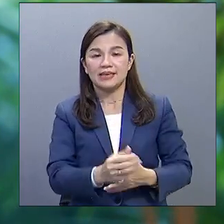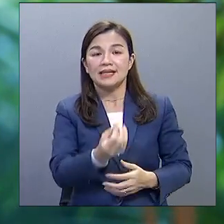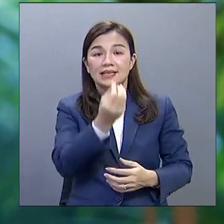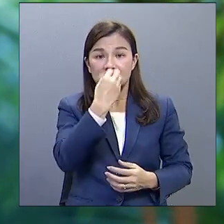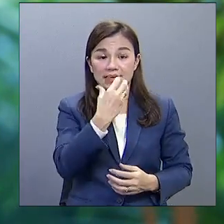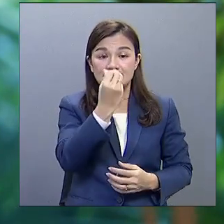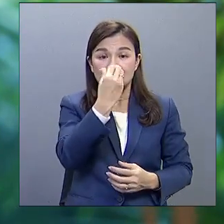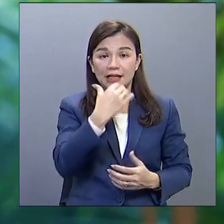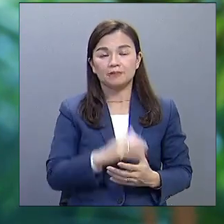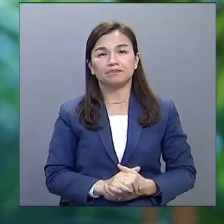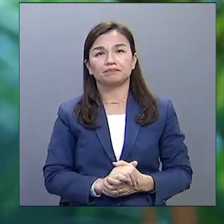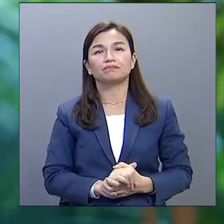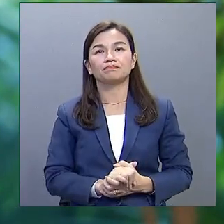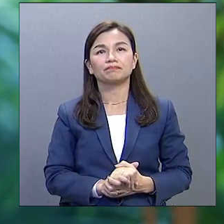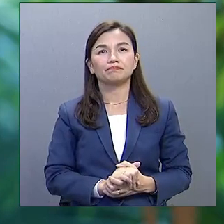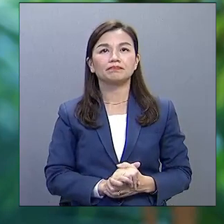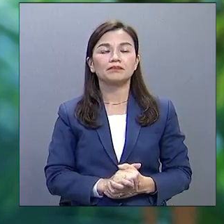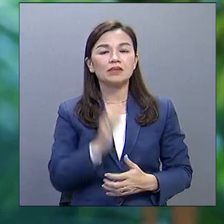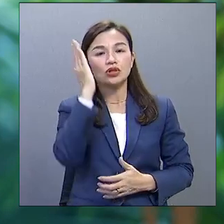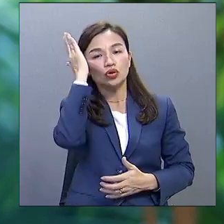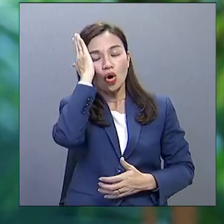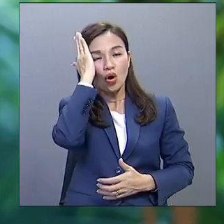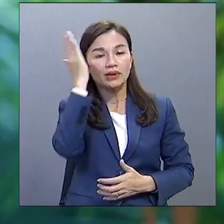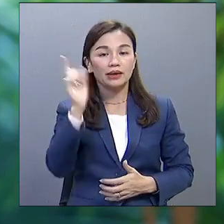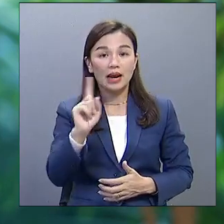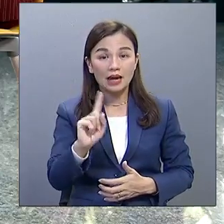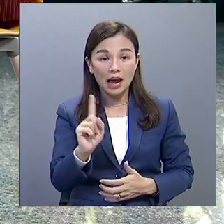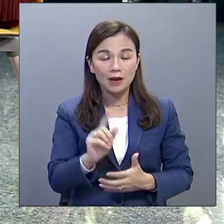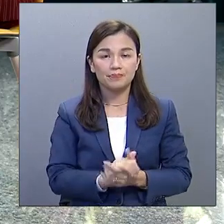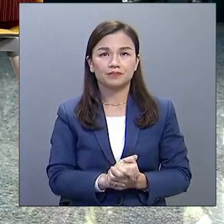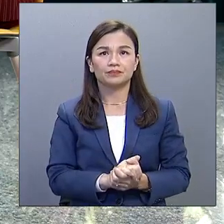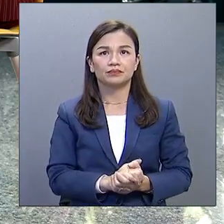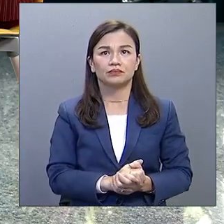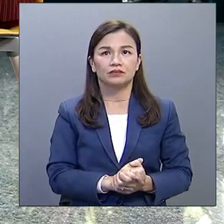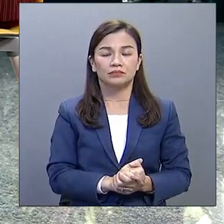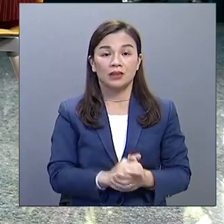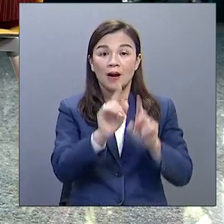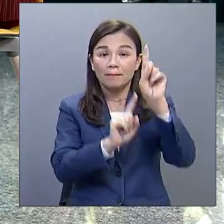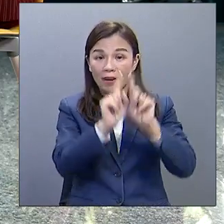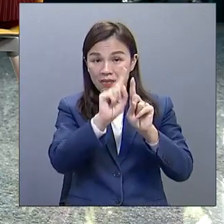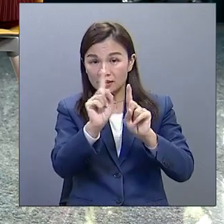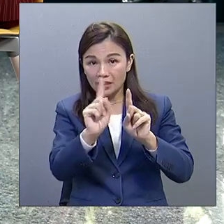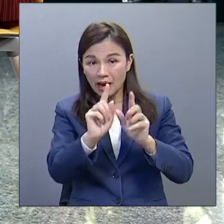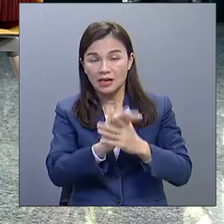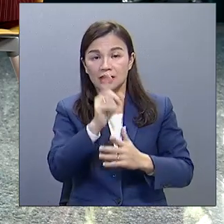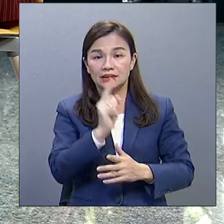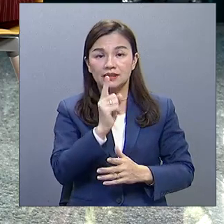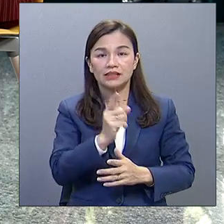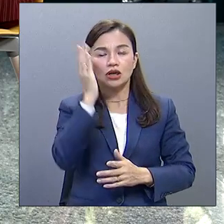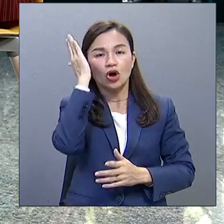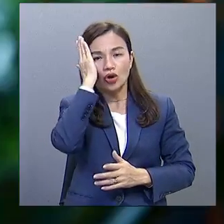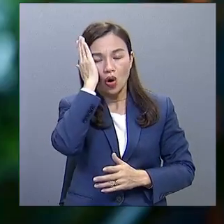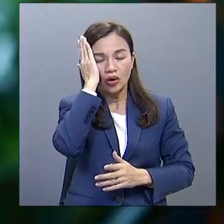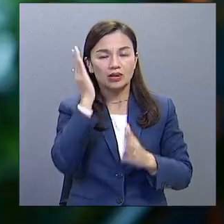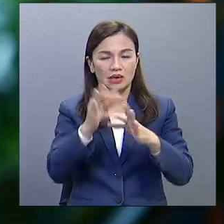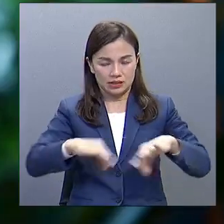ใช่ค่ะ ถ้าอย่างเรื่องของการนอนล่ะคะหมอเราสามารถเช็คได้ไหมคะ คือจริงๆการนอนนะคะสำหรับหมอในไลฟ์สไตล์ทั้งหมดหมอว่าน